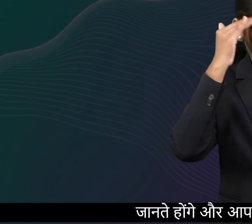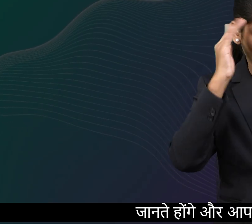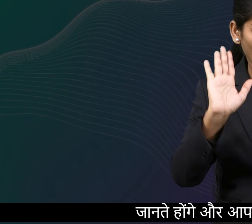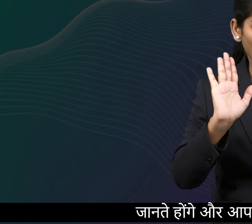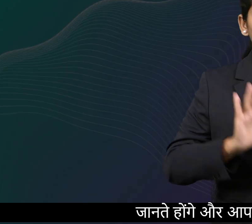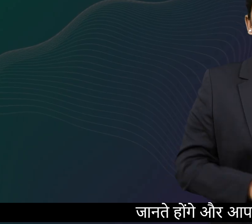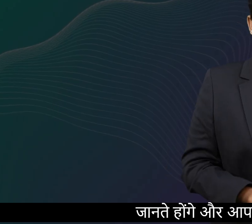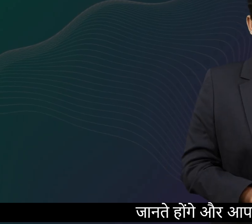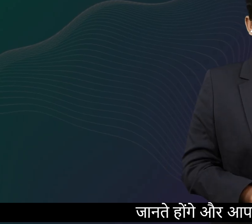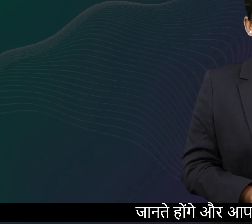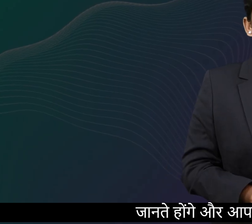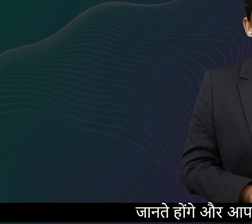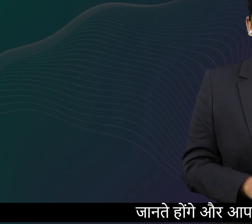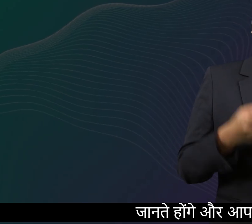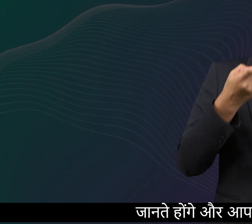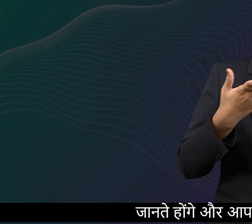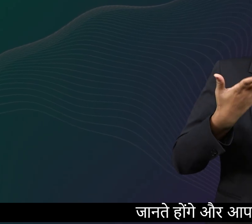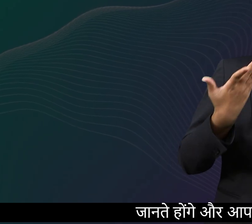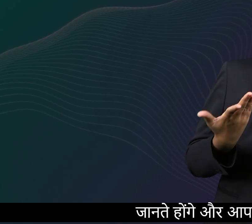होगा।